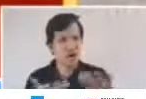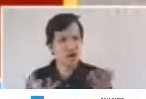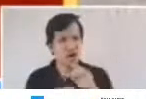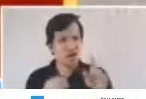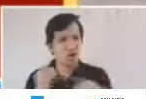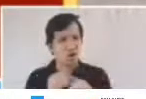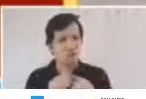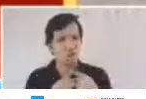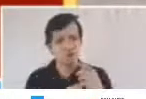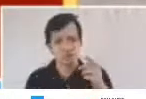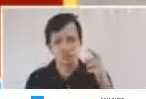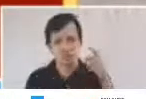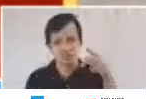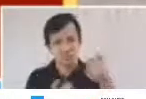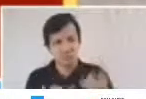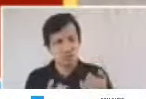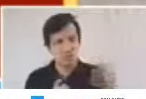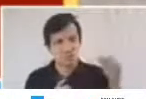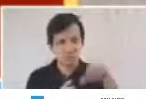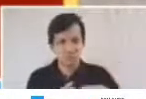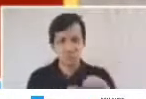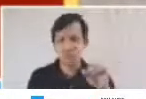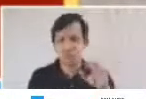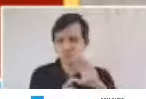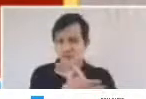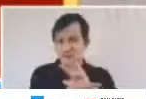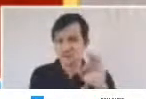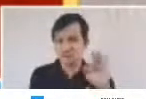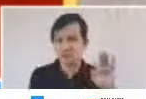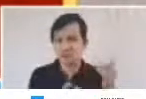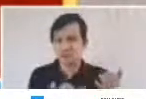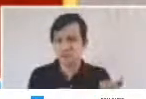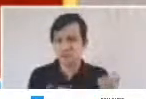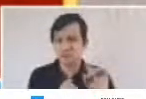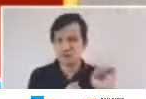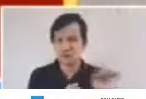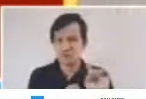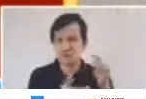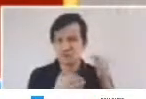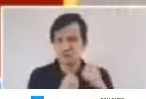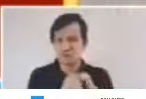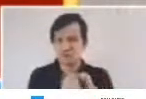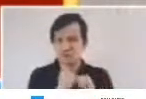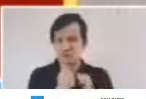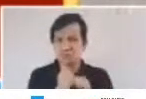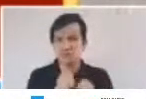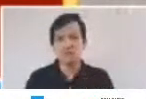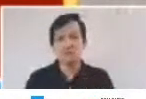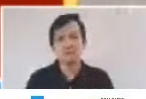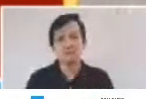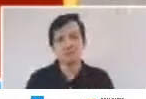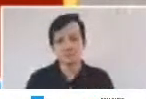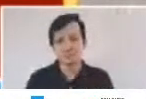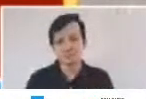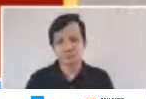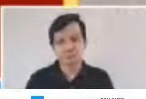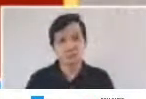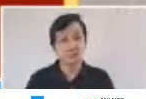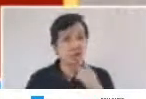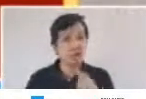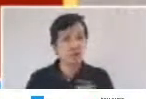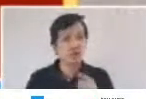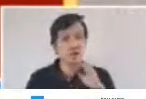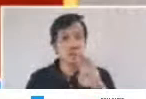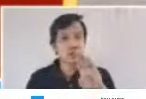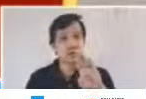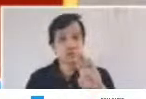as to number of cases, laboratory facilities, laboratory capacity, unique test being done, all the